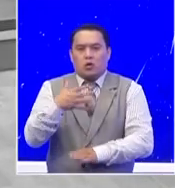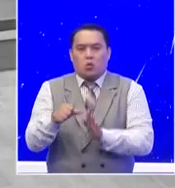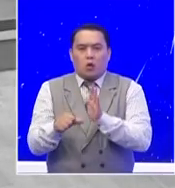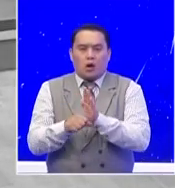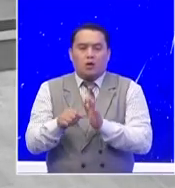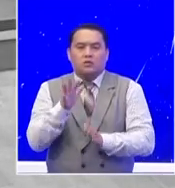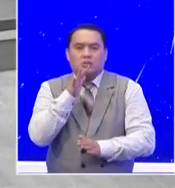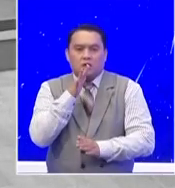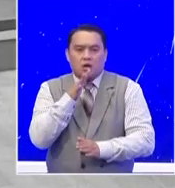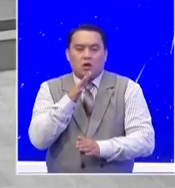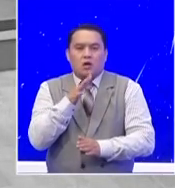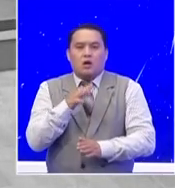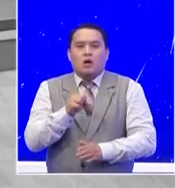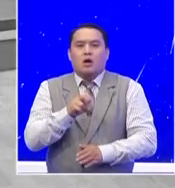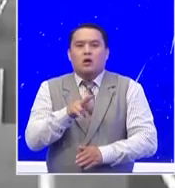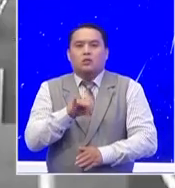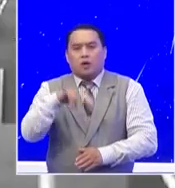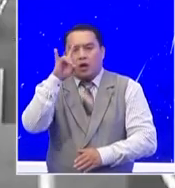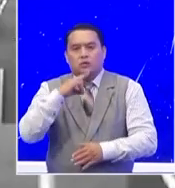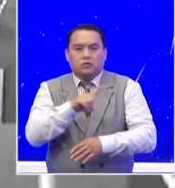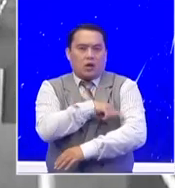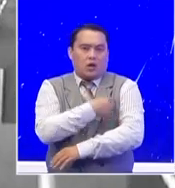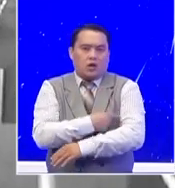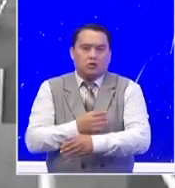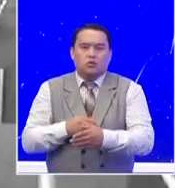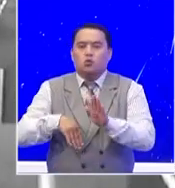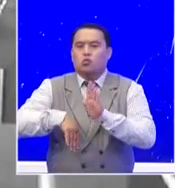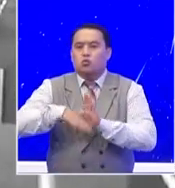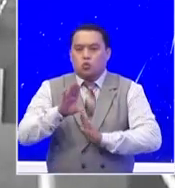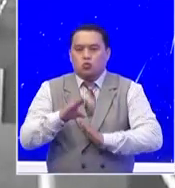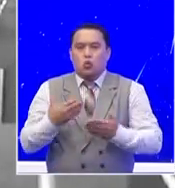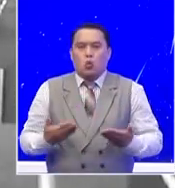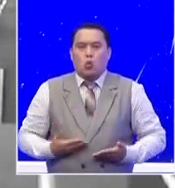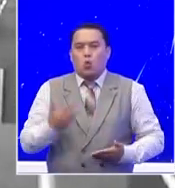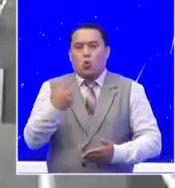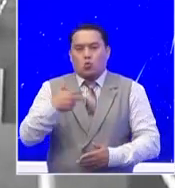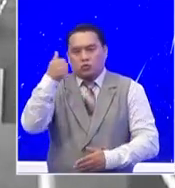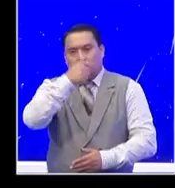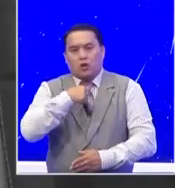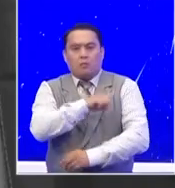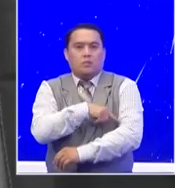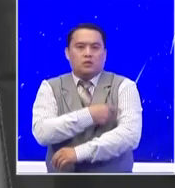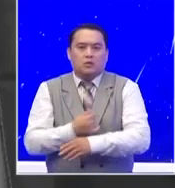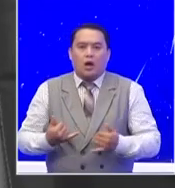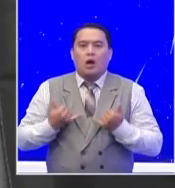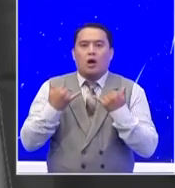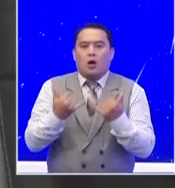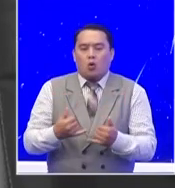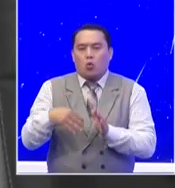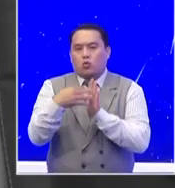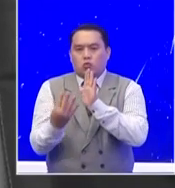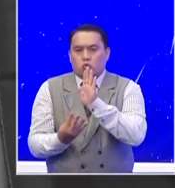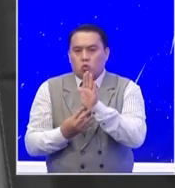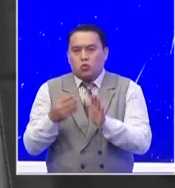қадам басқан. Қажыманұлы Қазақстан Республикасы денсаулық сақтау ісінің үздігет. Өмірінің 30 жылын медицина саласына арнады. 2019